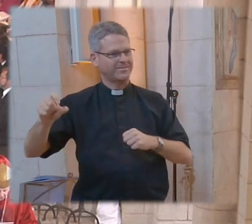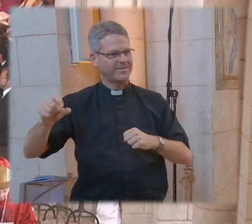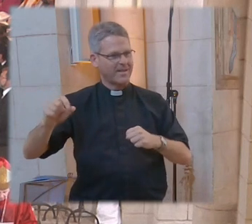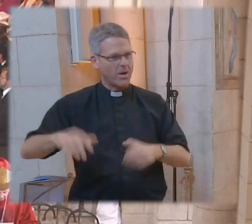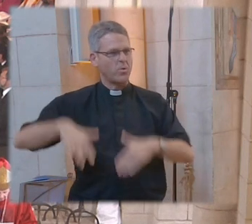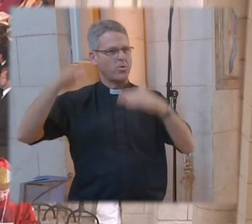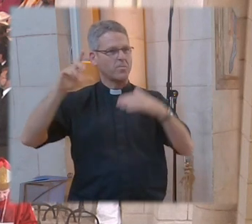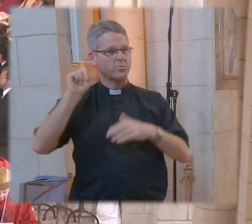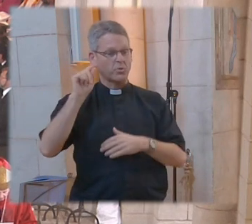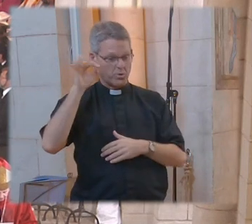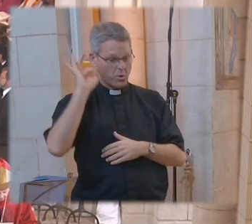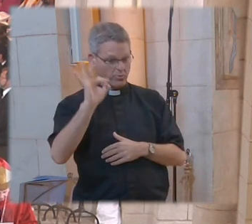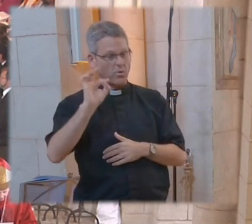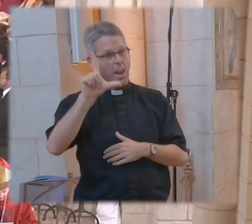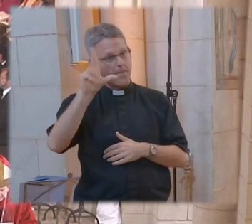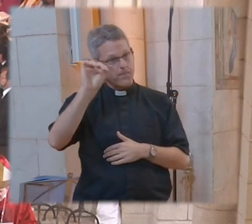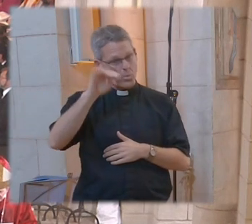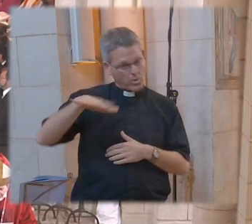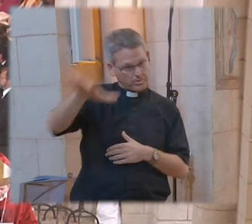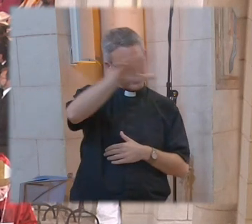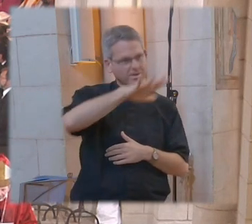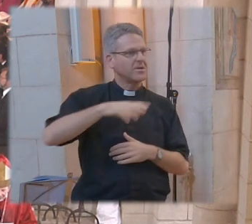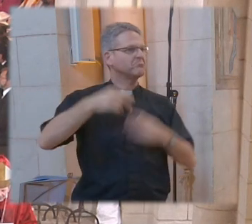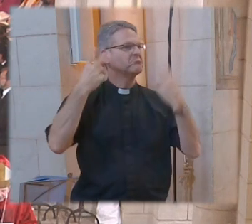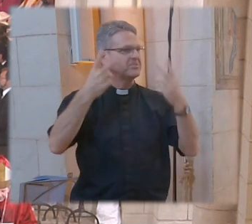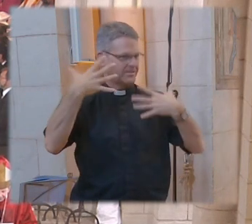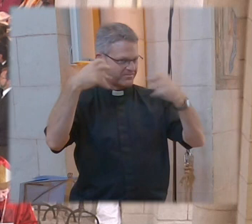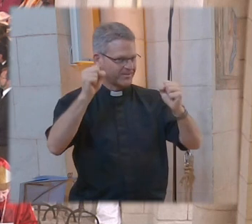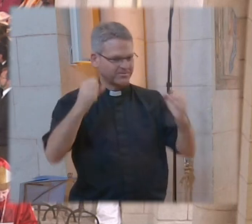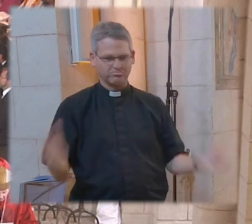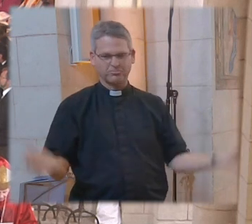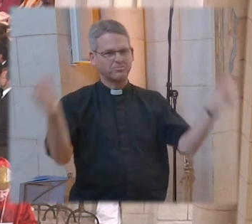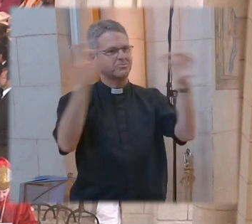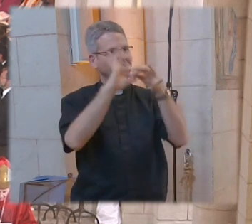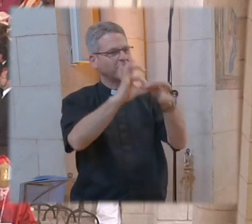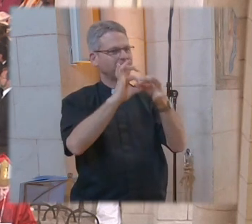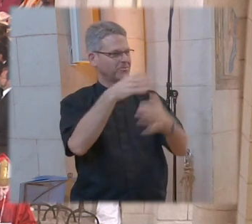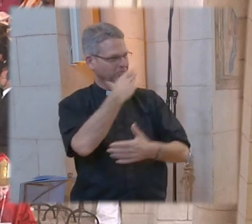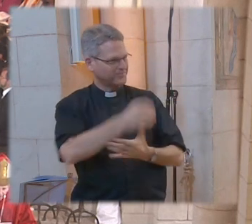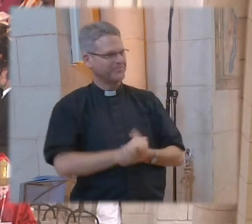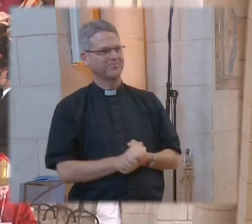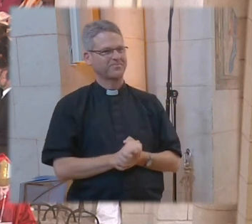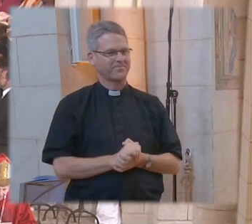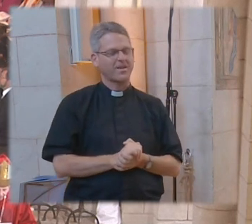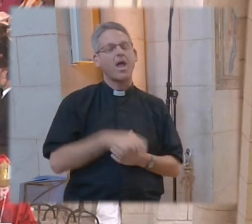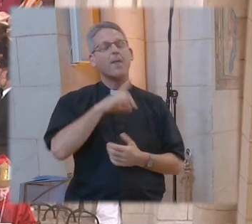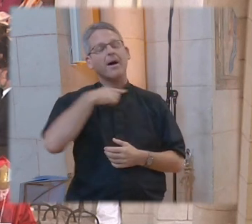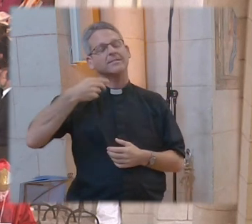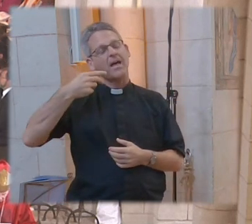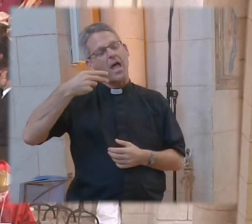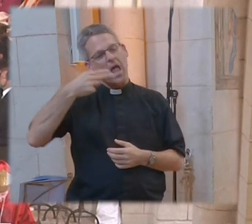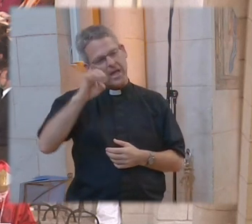besonderes Bistumsfest begangen wird, gefeiert werden kann. Denn Pater Henkes ist ein